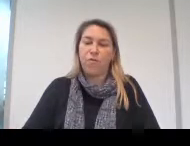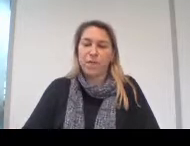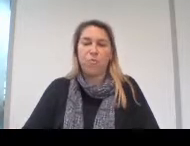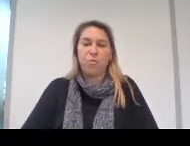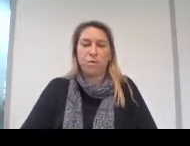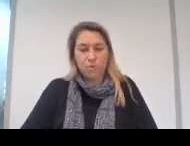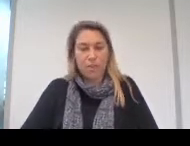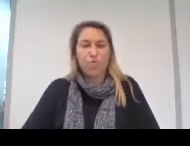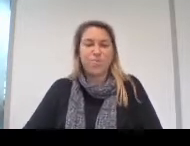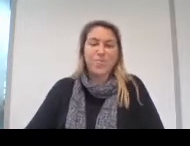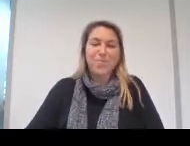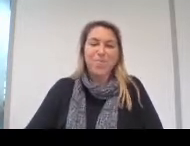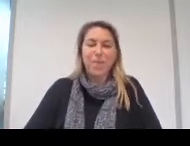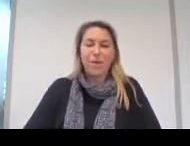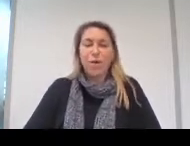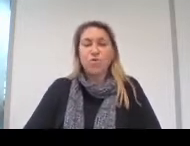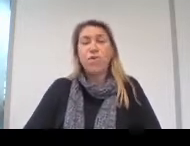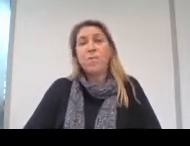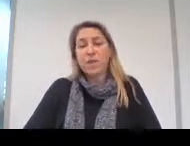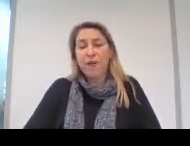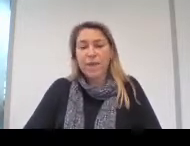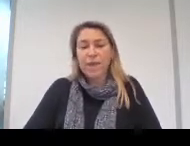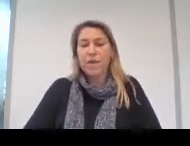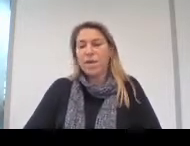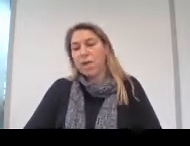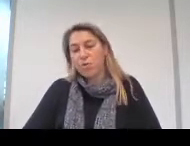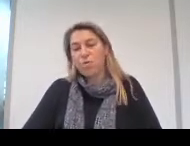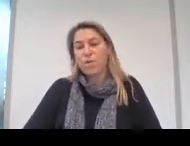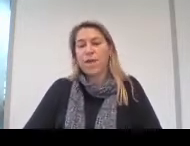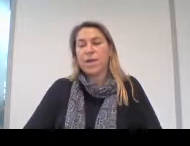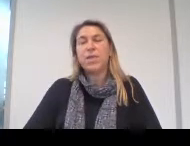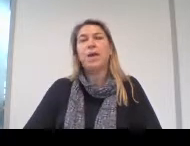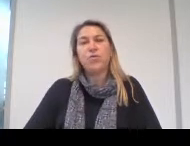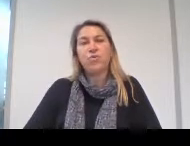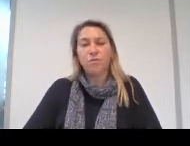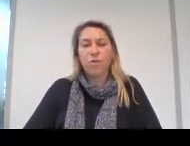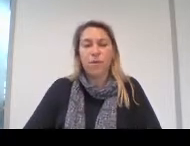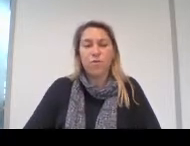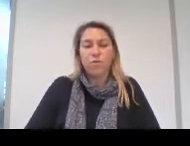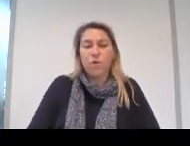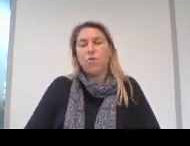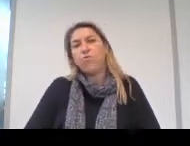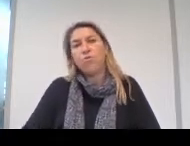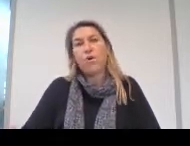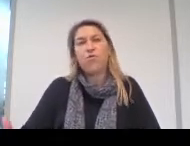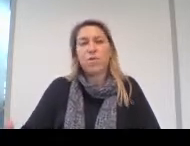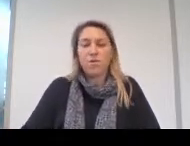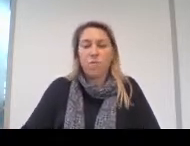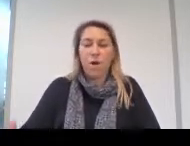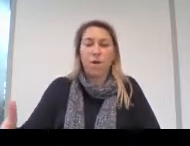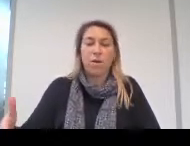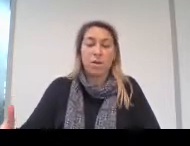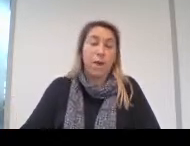PACA, Provence-Alpes-Côte d'Azur. Ce sont des métiers variés qui recrutent et accessibles à tout niveau de formation. De surcroît, ce